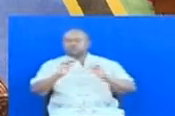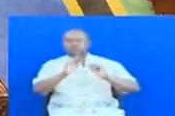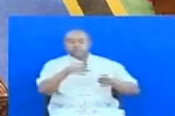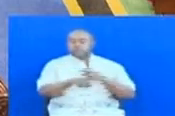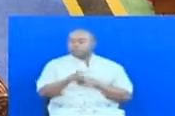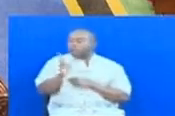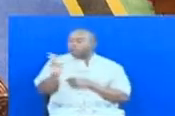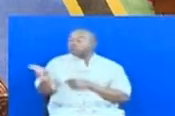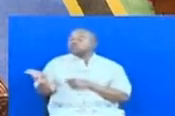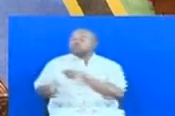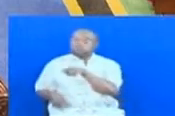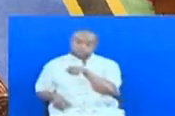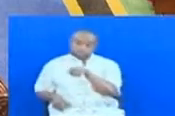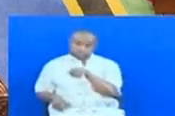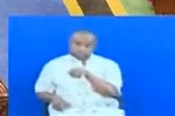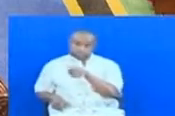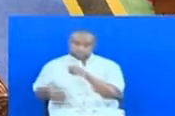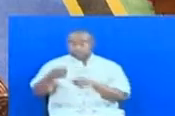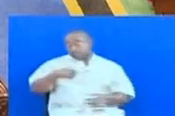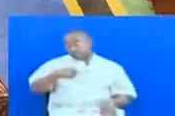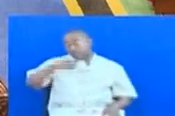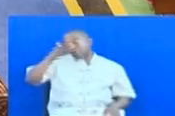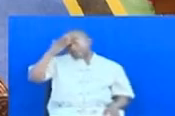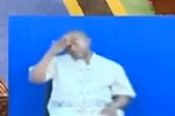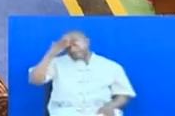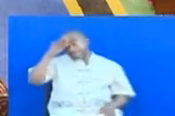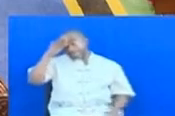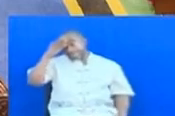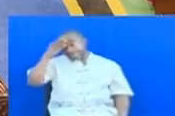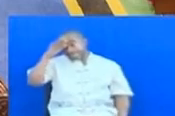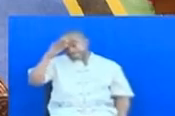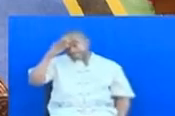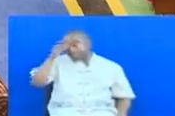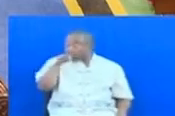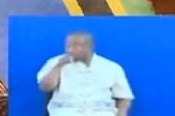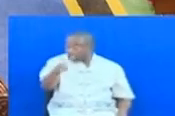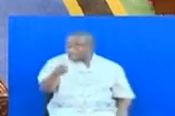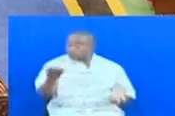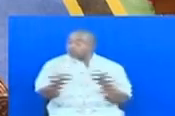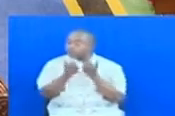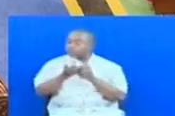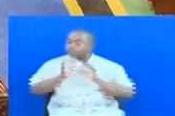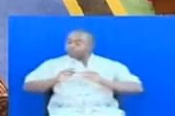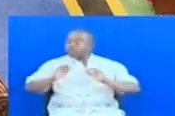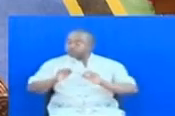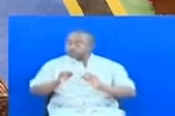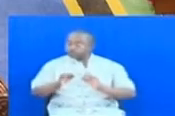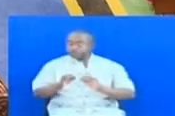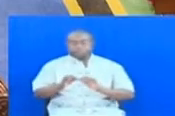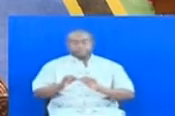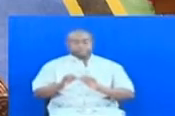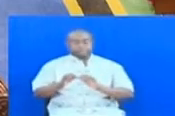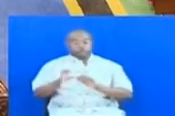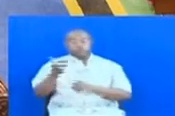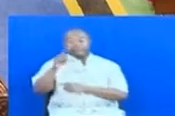najua wazi yasingeweza kufanyika hayo kama wasingepata training ya kutosha. Kila mtu ametoka katika field